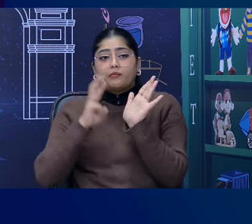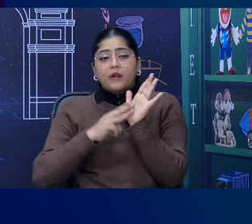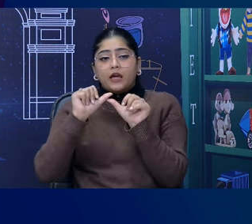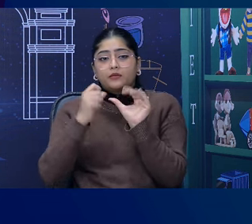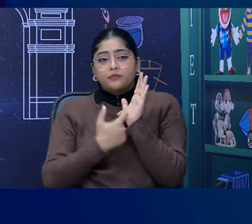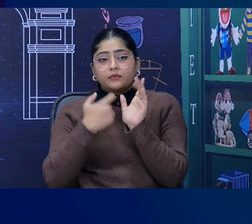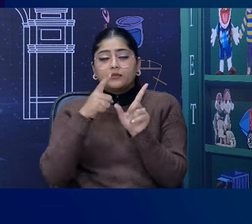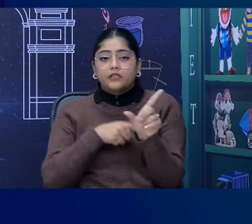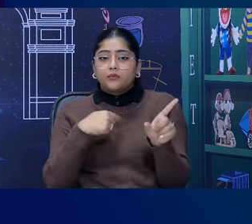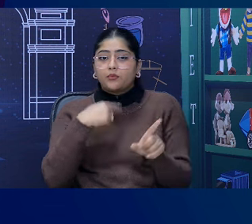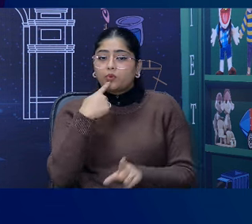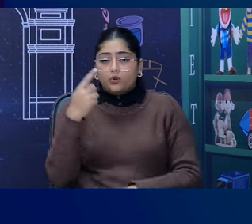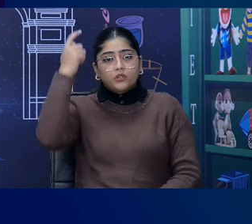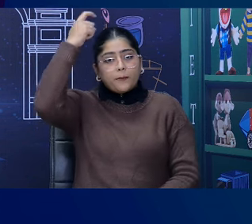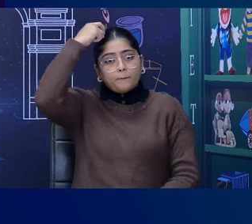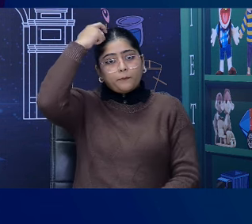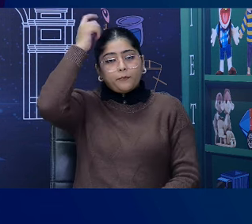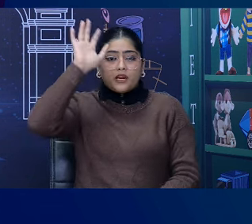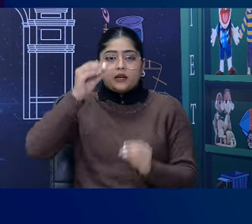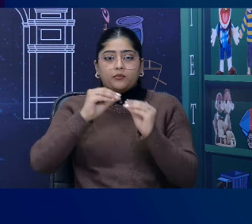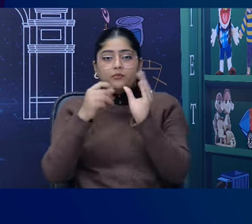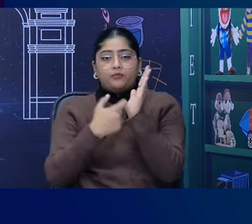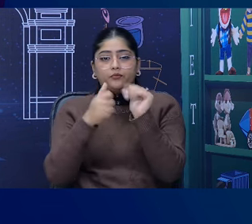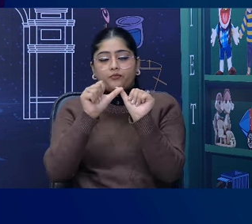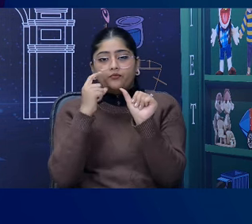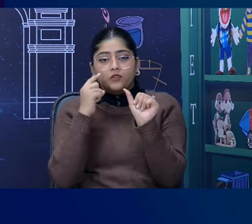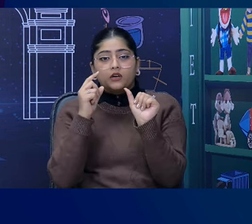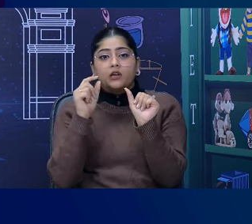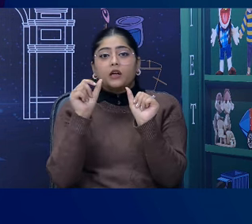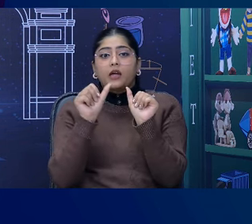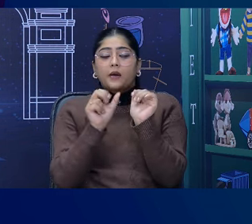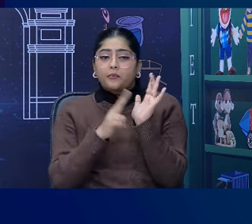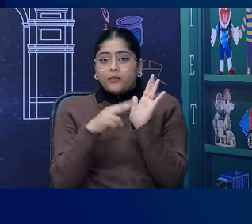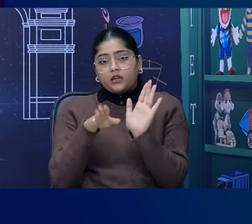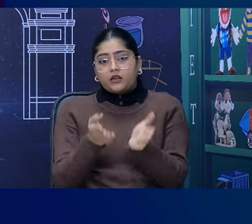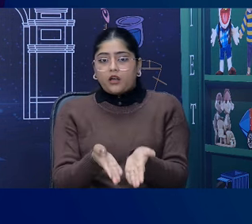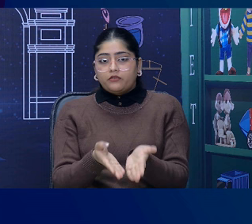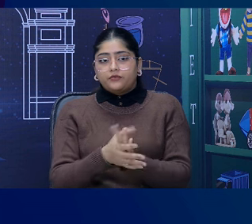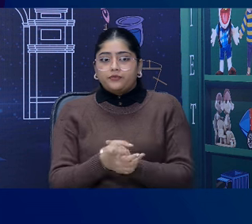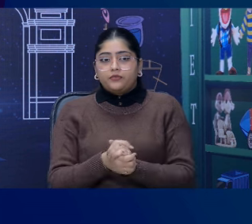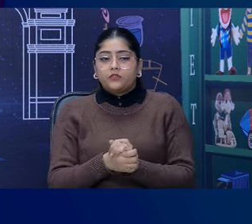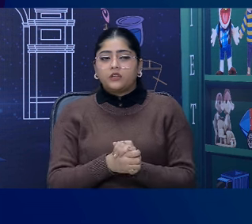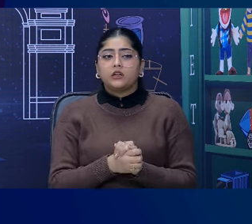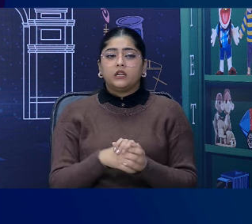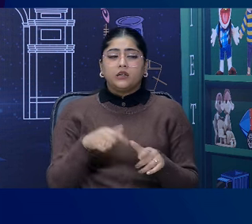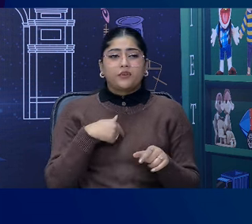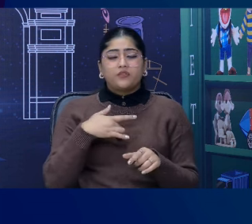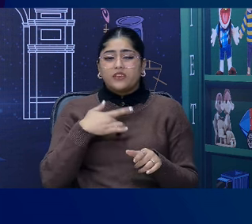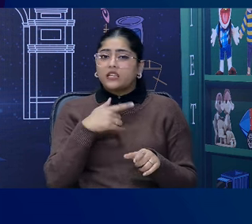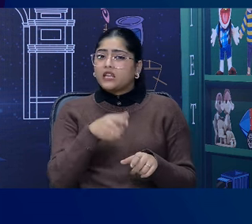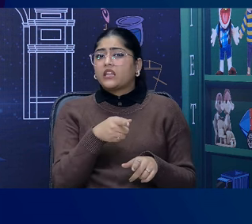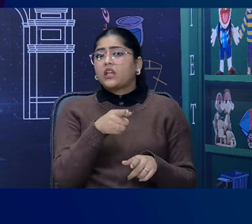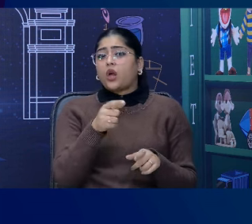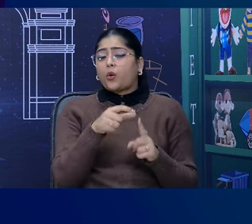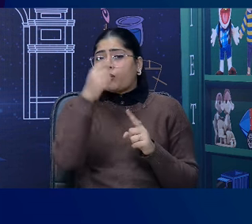है आप फिजिकली नहीं कर रहे हैं प्राइमरी अप्रेजल में अगर हम बोले तो क्या है पहला होता है कि अच्छा ये चैलेंज है या स्ट्रेसफुल ची इंफॉर्मेशन